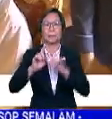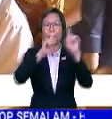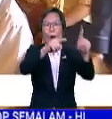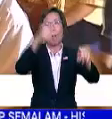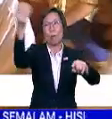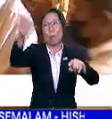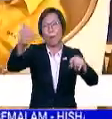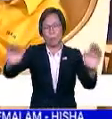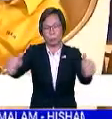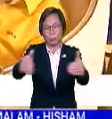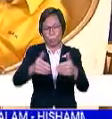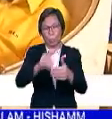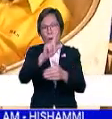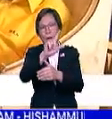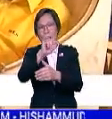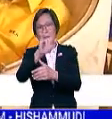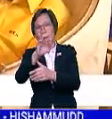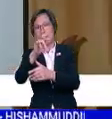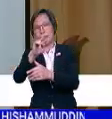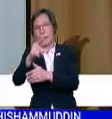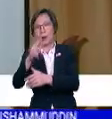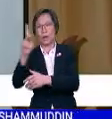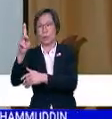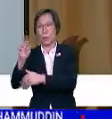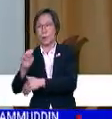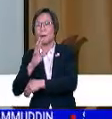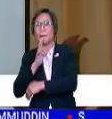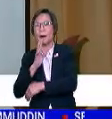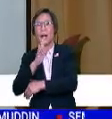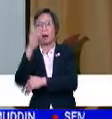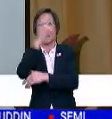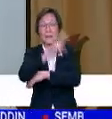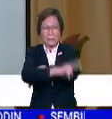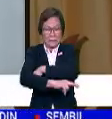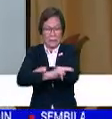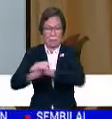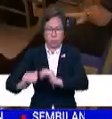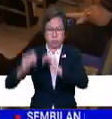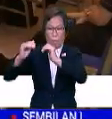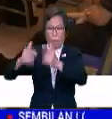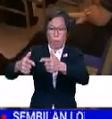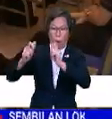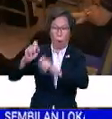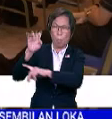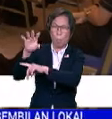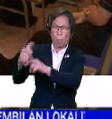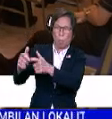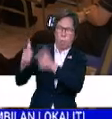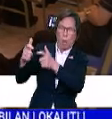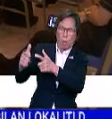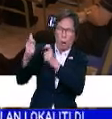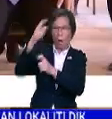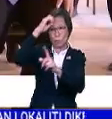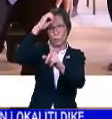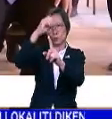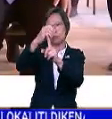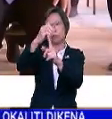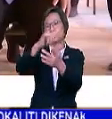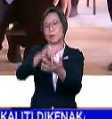sesi taklimat tertutup di Limbang, Ketua Menteri menambah kerajaan negeri akan menaik taraf kelajuan internet bagi tujuan